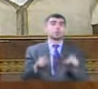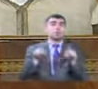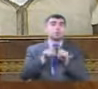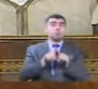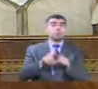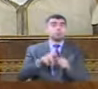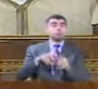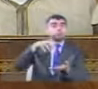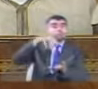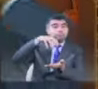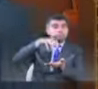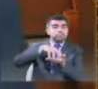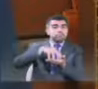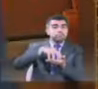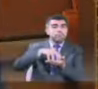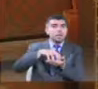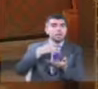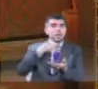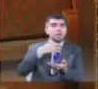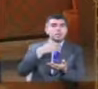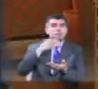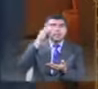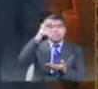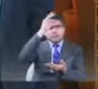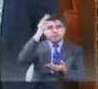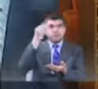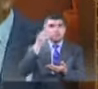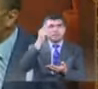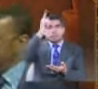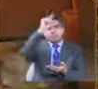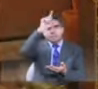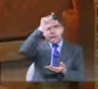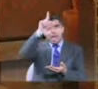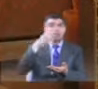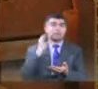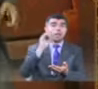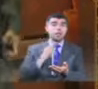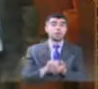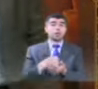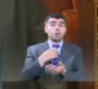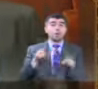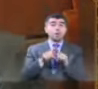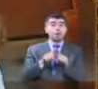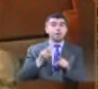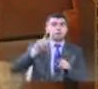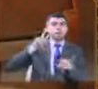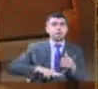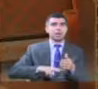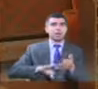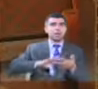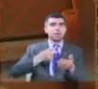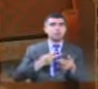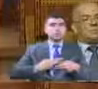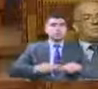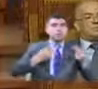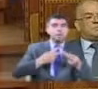موقع ملف استرجاع سبتوم ليليا في ظل هذه الحصيلة. هل من ضمانات واضحة والتزامات